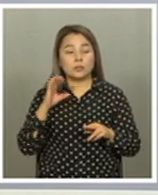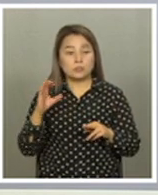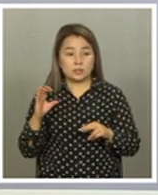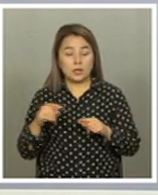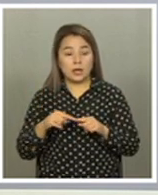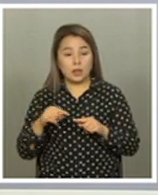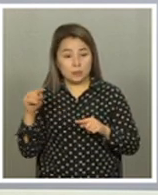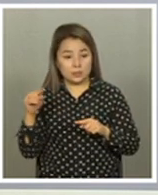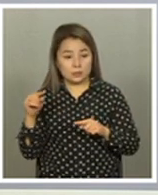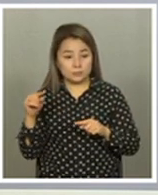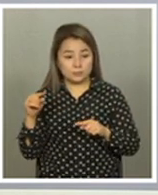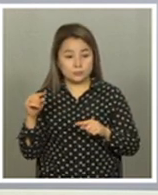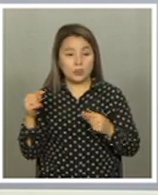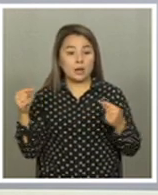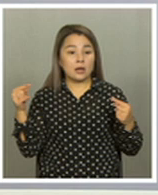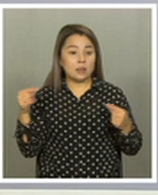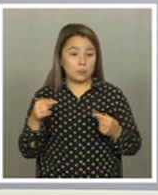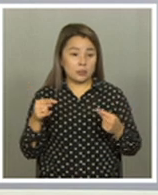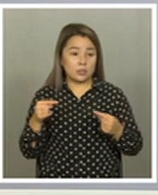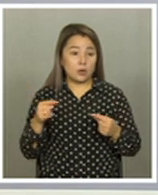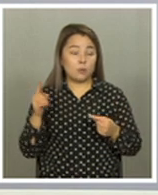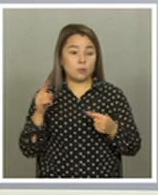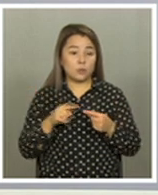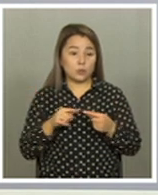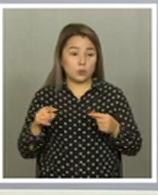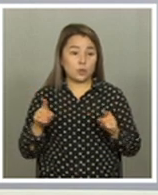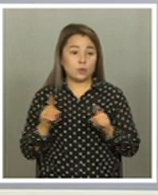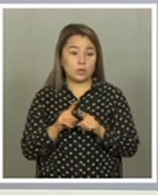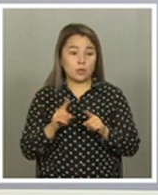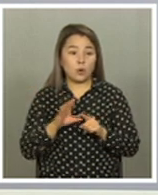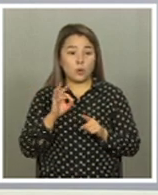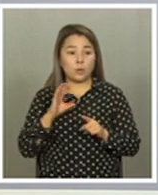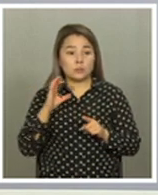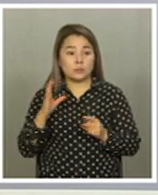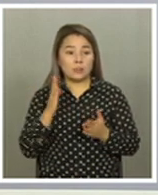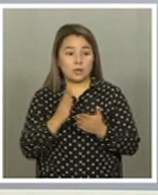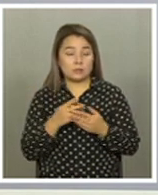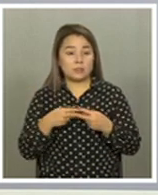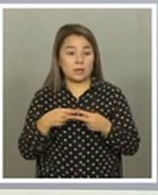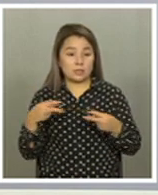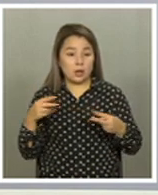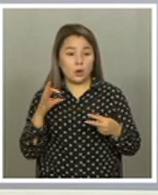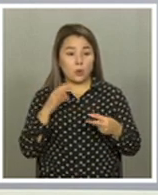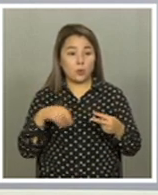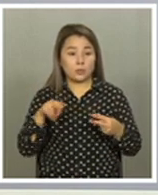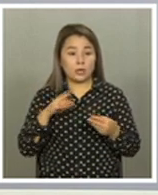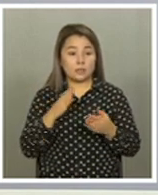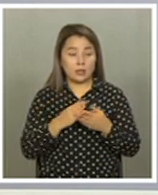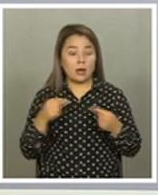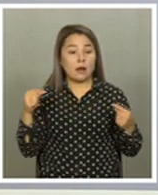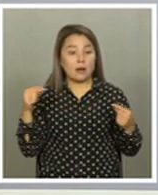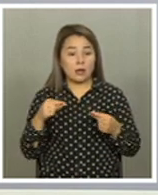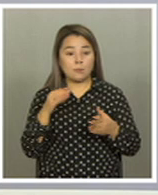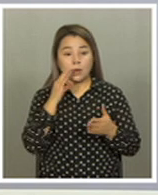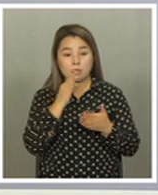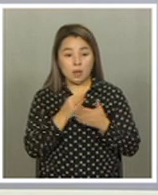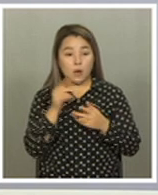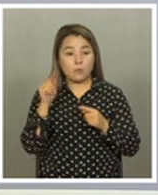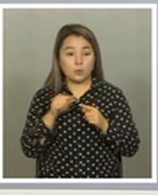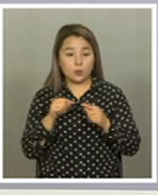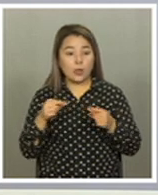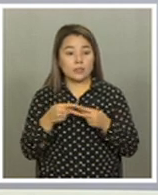қабырғасына қарама-қарсы бұрыш пен дәл осы ОЦ қабырғасына тең болатын ОД қабырғасына қарама-қарсы бұрыш тең